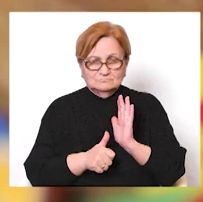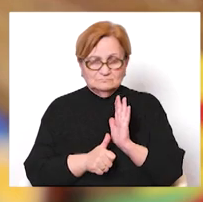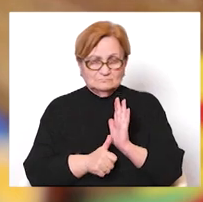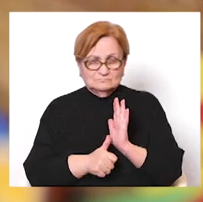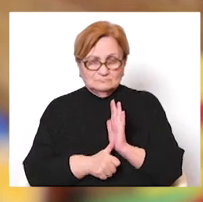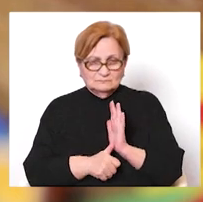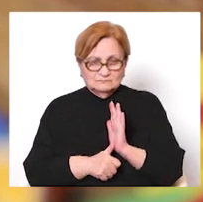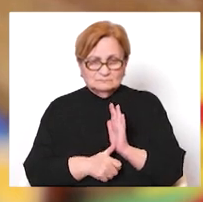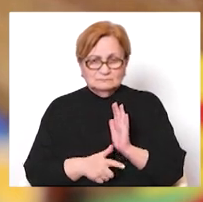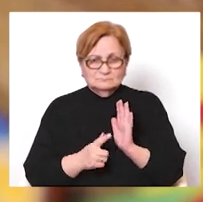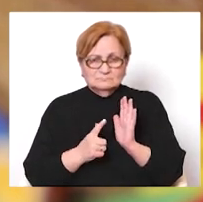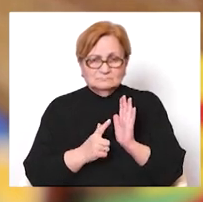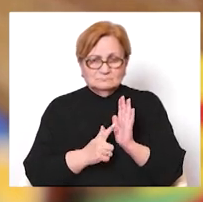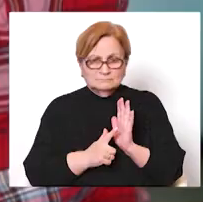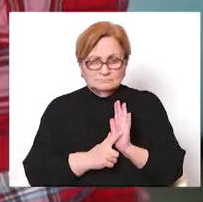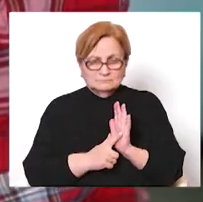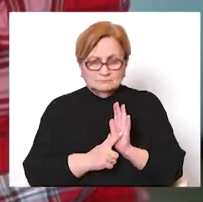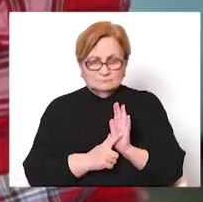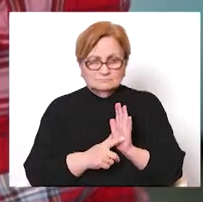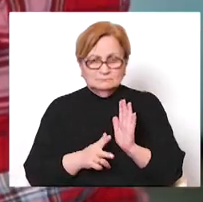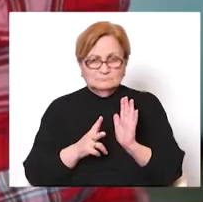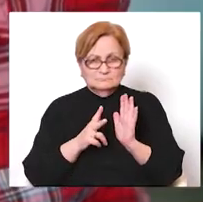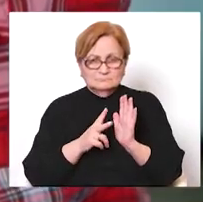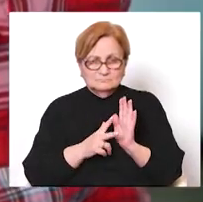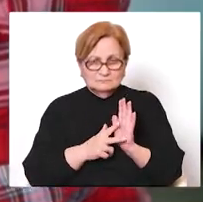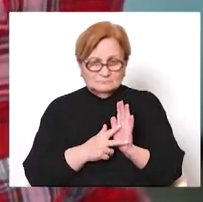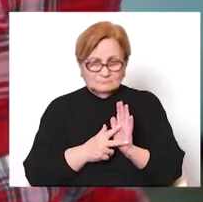5 6 7